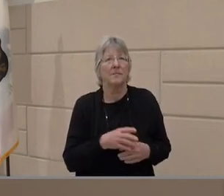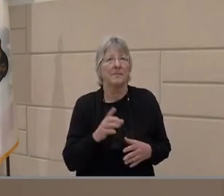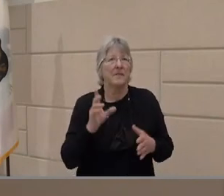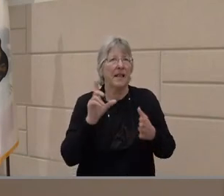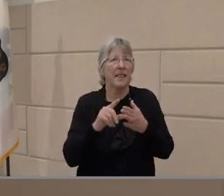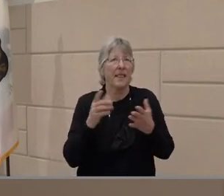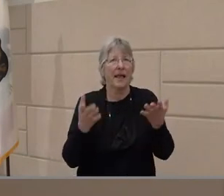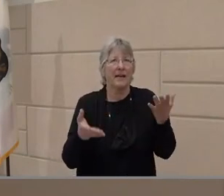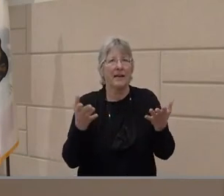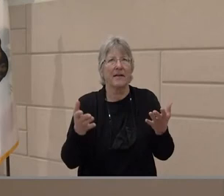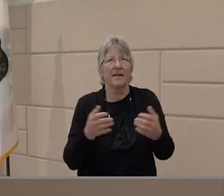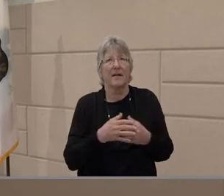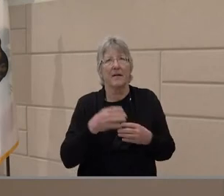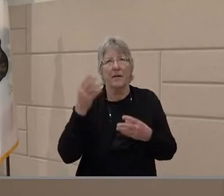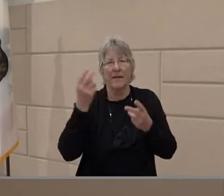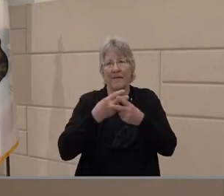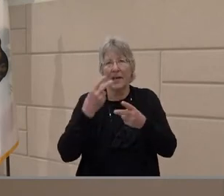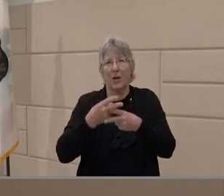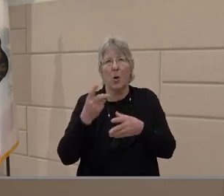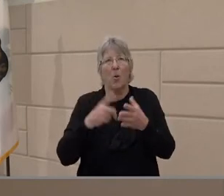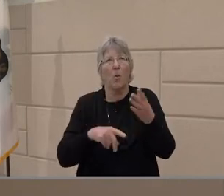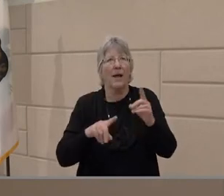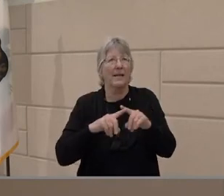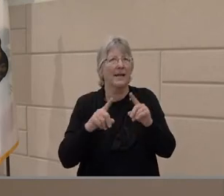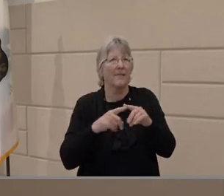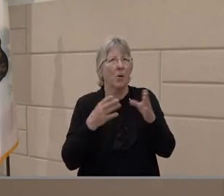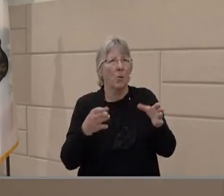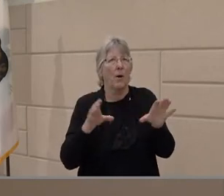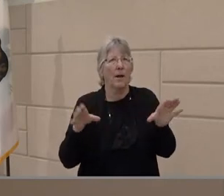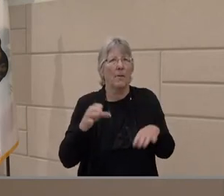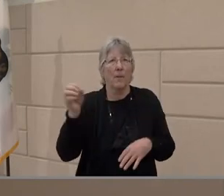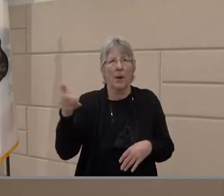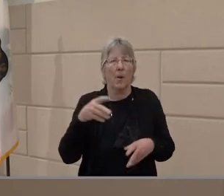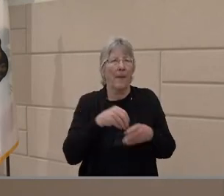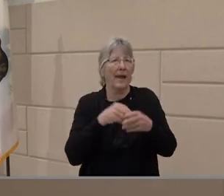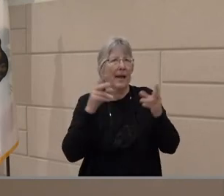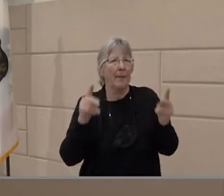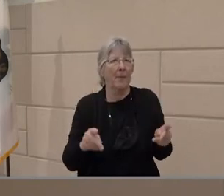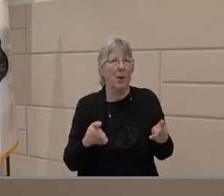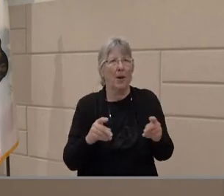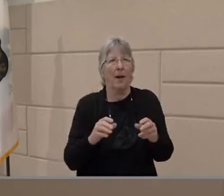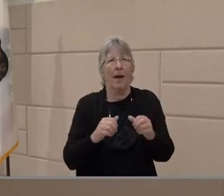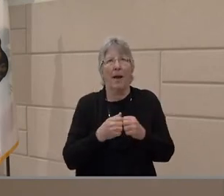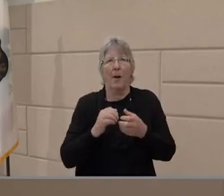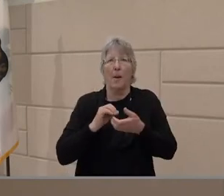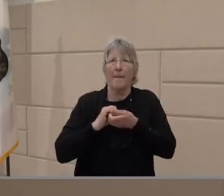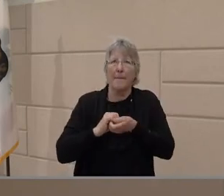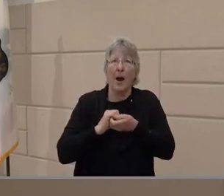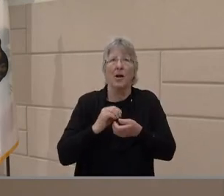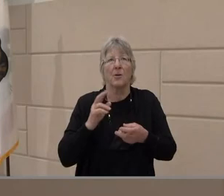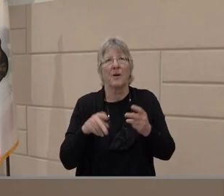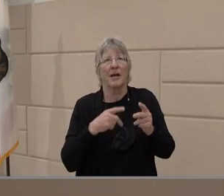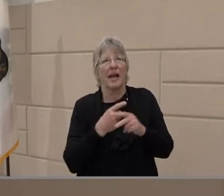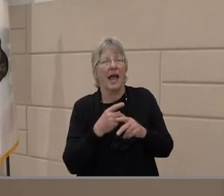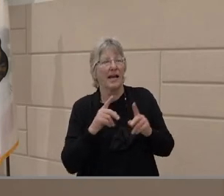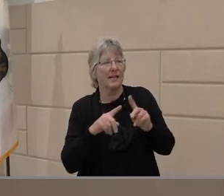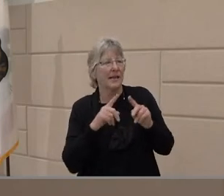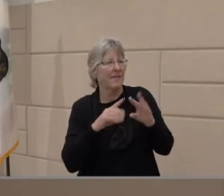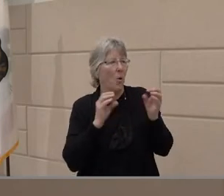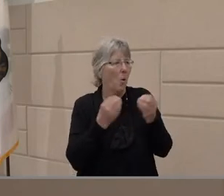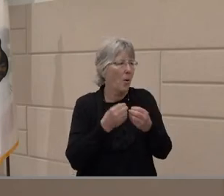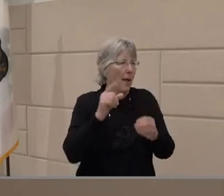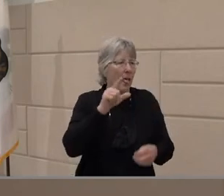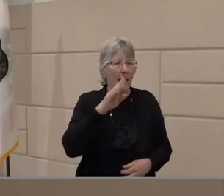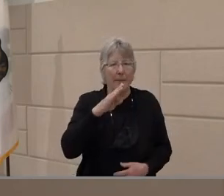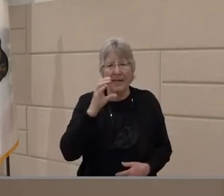ดยเฉพาะกวดจองเอาบกกระลึกยืงนั่งทวีการจ